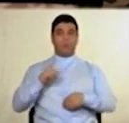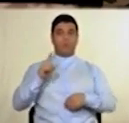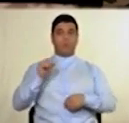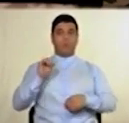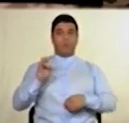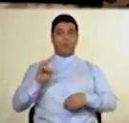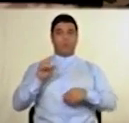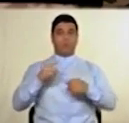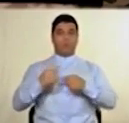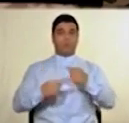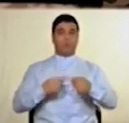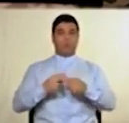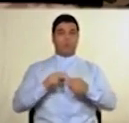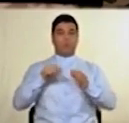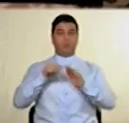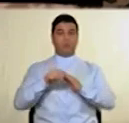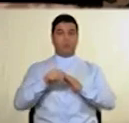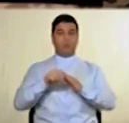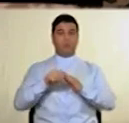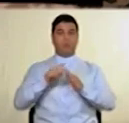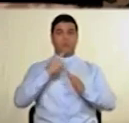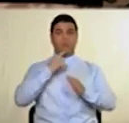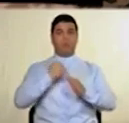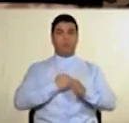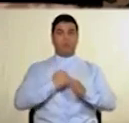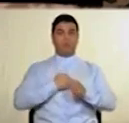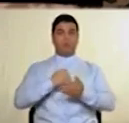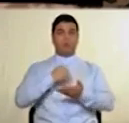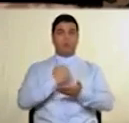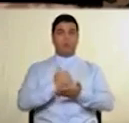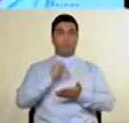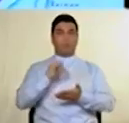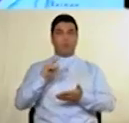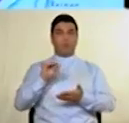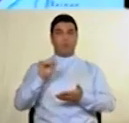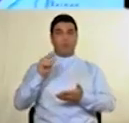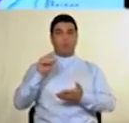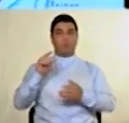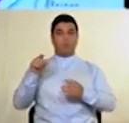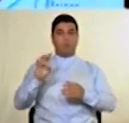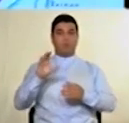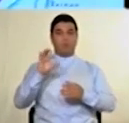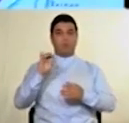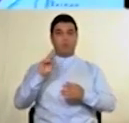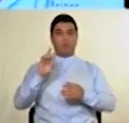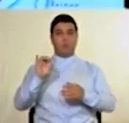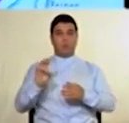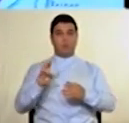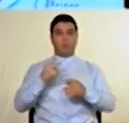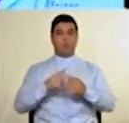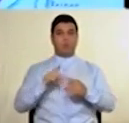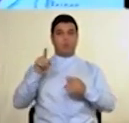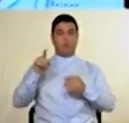sulolasining imperatori, ya'ni Xitoy imperatori Udining elchisi Chjan Sian ko'chmanchi Hunlar qabilalariga